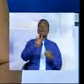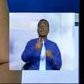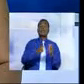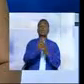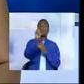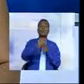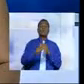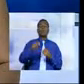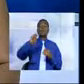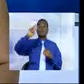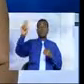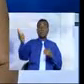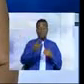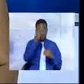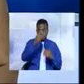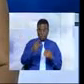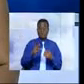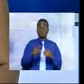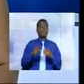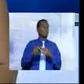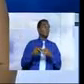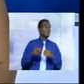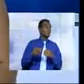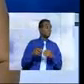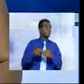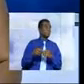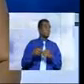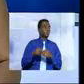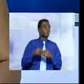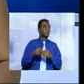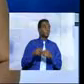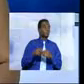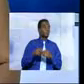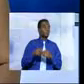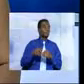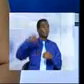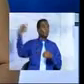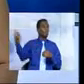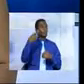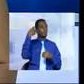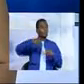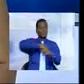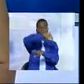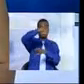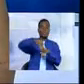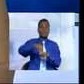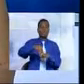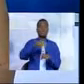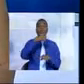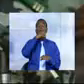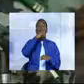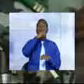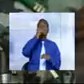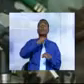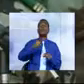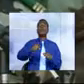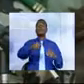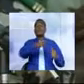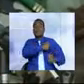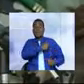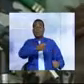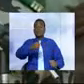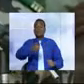Un second round aura donc lieu le 15 décembre. Et toujours au Mali, l'ex-capitaine Amadou Aïa